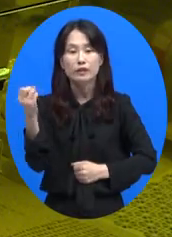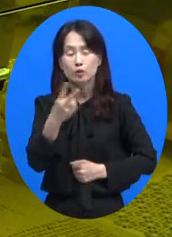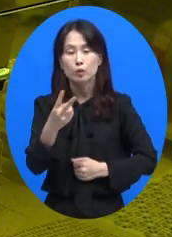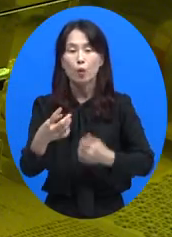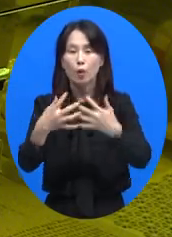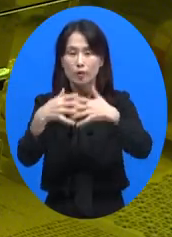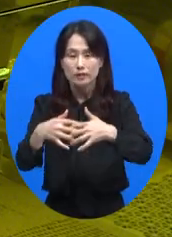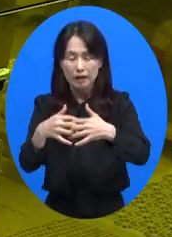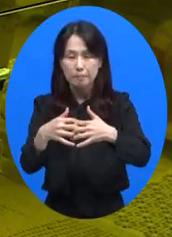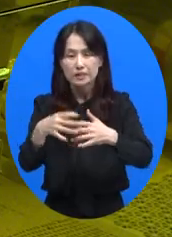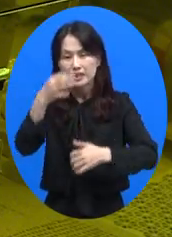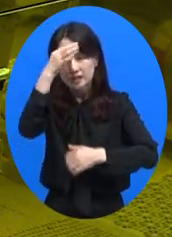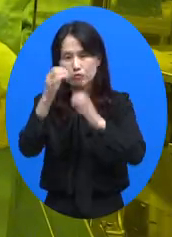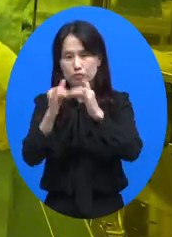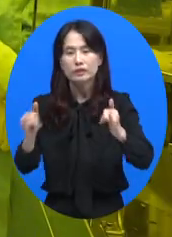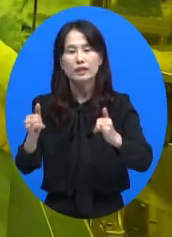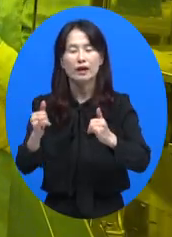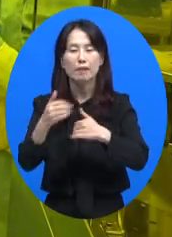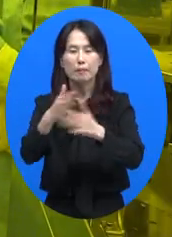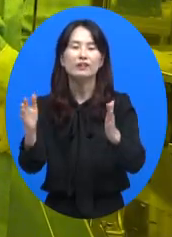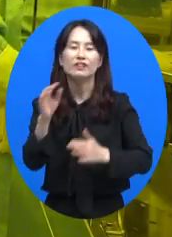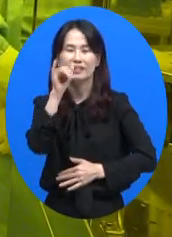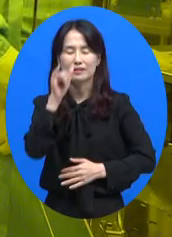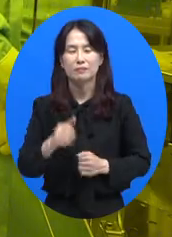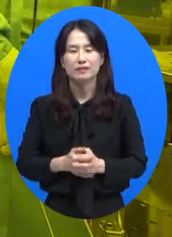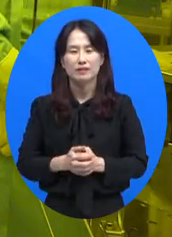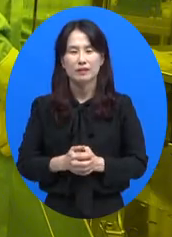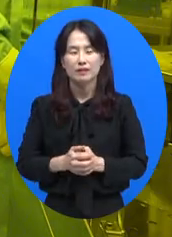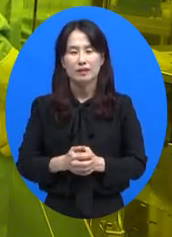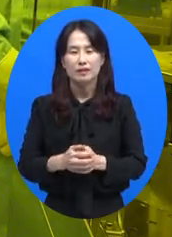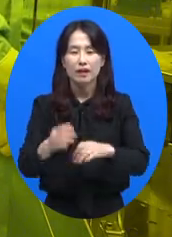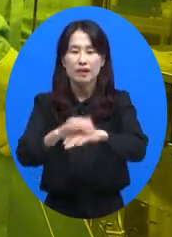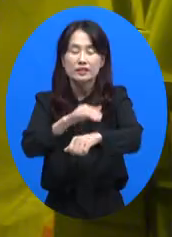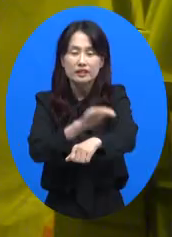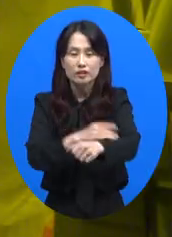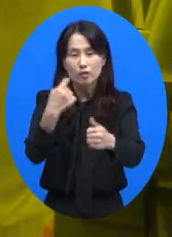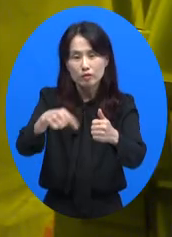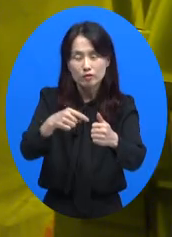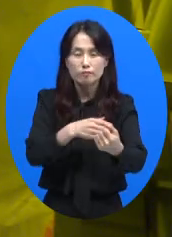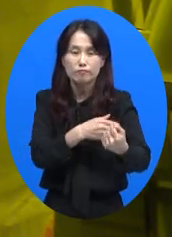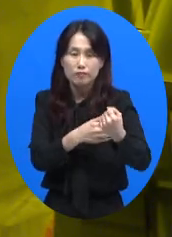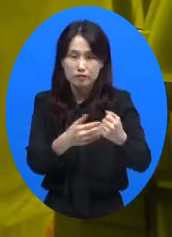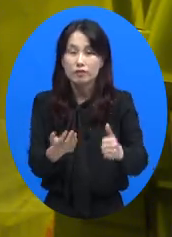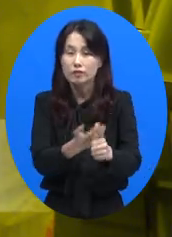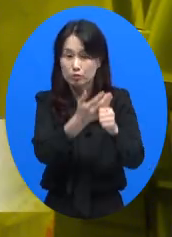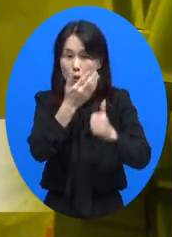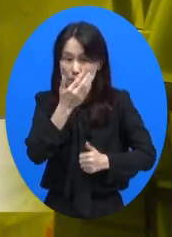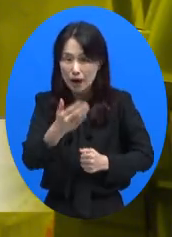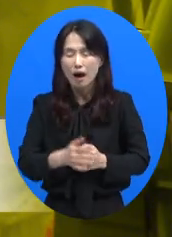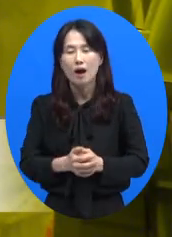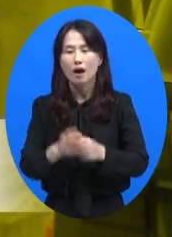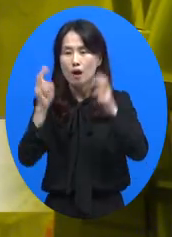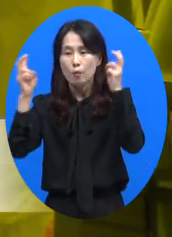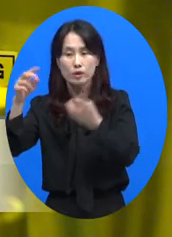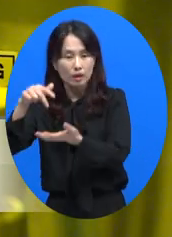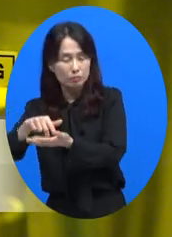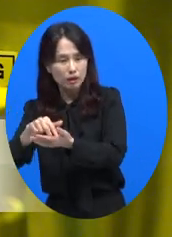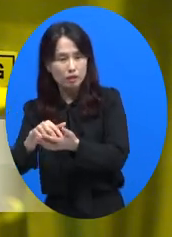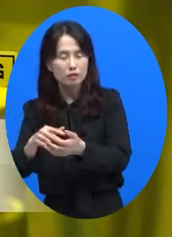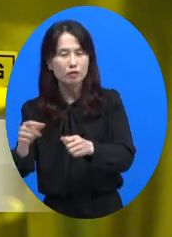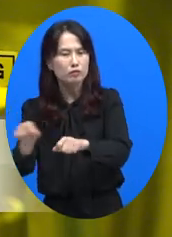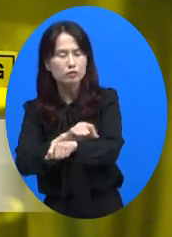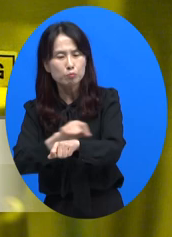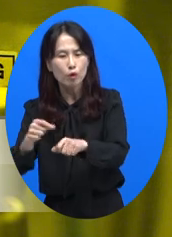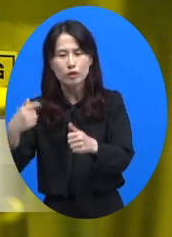외에 장비 엔지니어 과정도 추가로 개설했습니다. 교육생들은 실무 역량을 키울 수 있고 기업 입장에선 별도의 실무